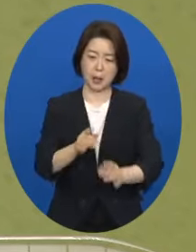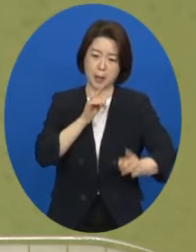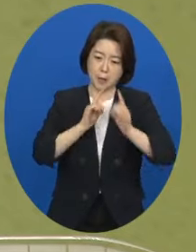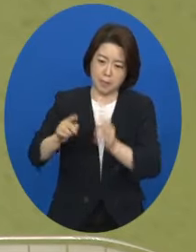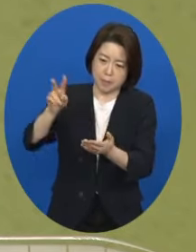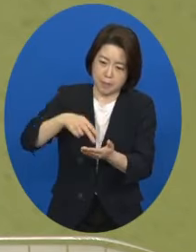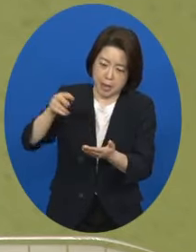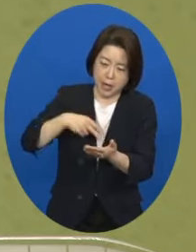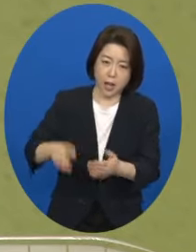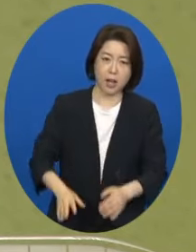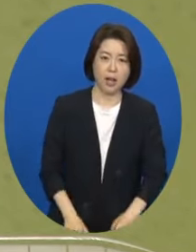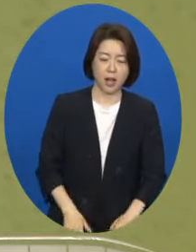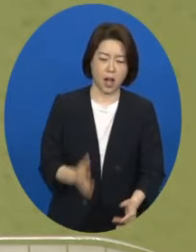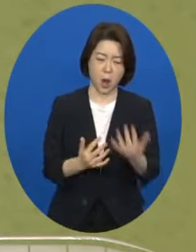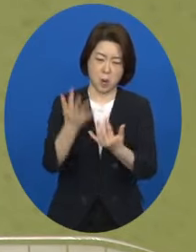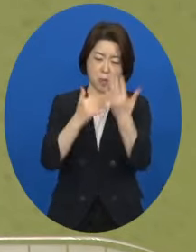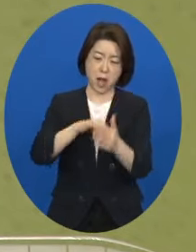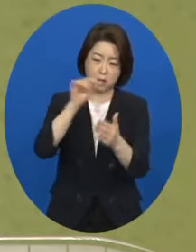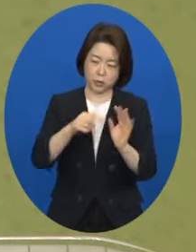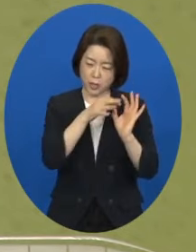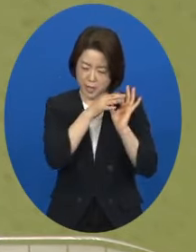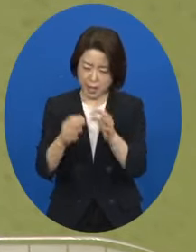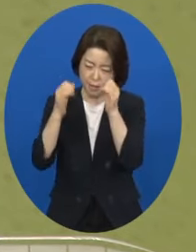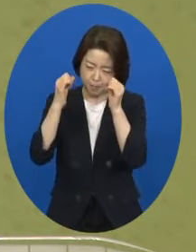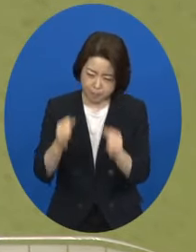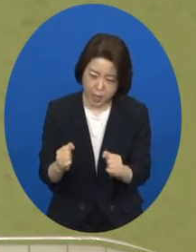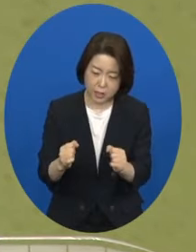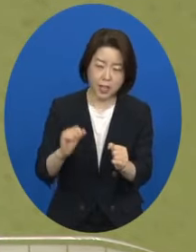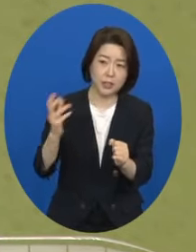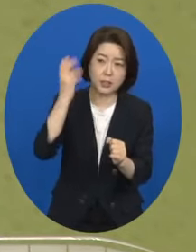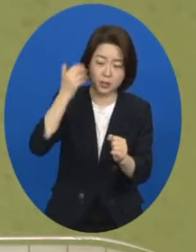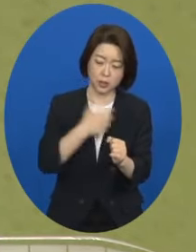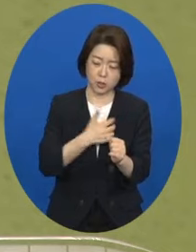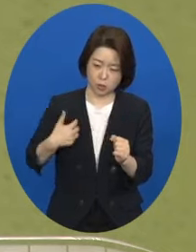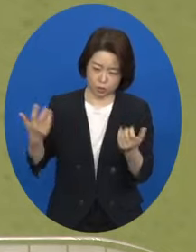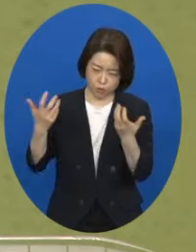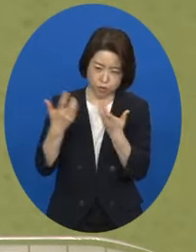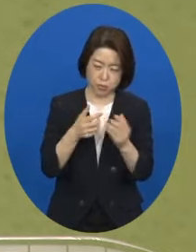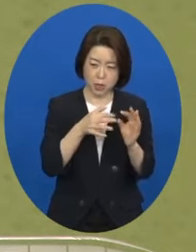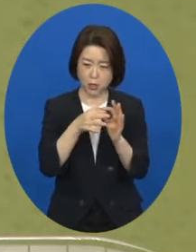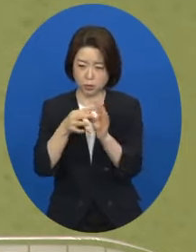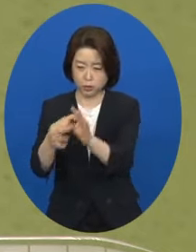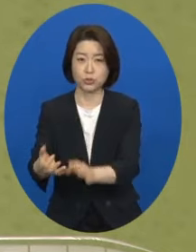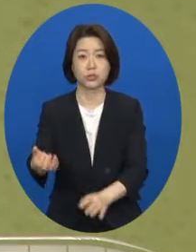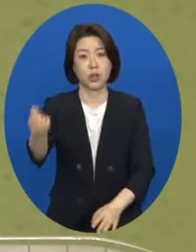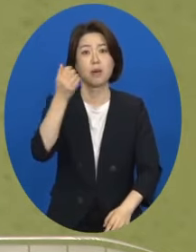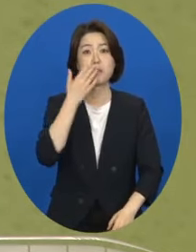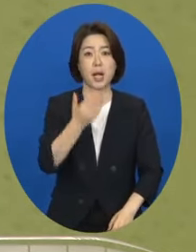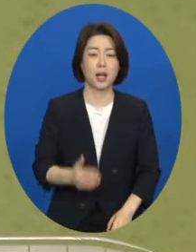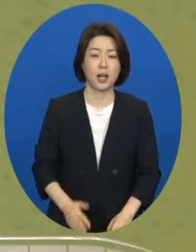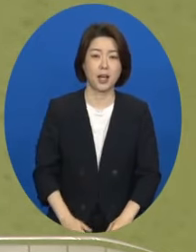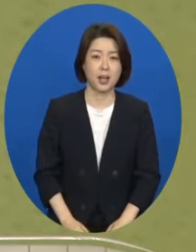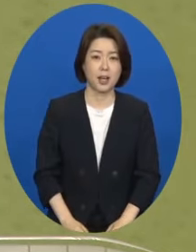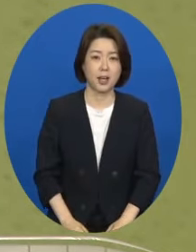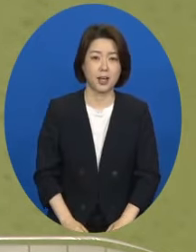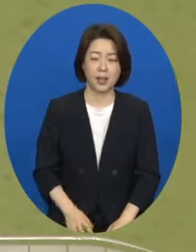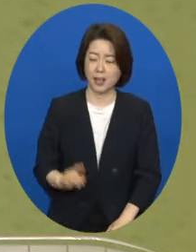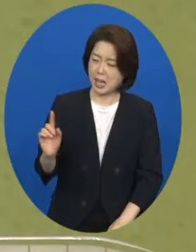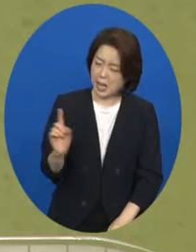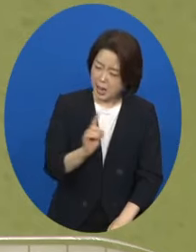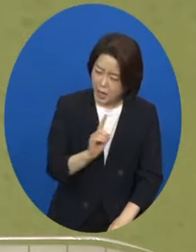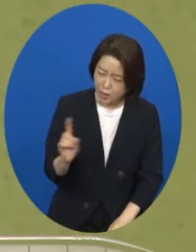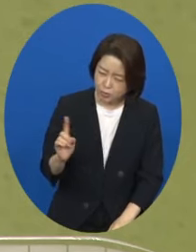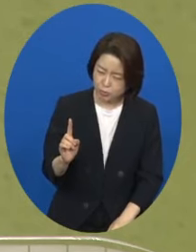불타는 환경 속에 우리가 있을 때에만 유지를 할 수가 있는 것이죠. 자, 그런데 아무리 그래도